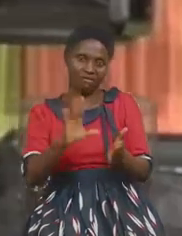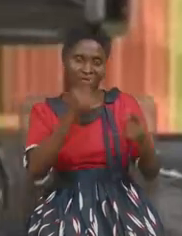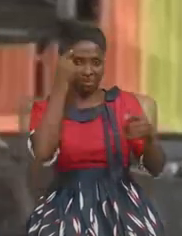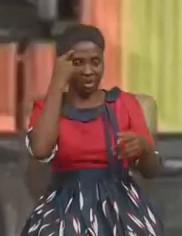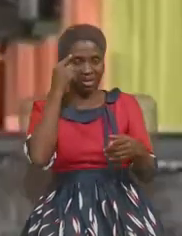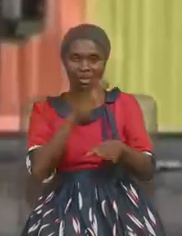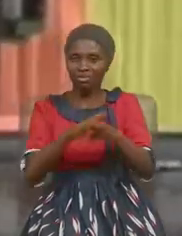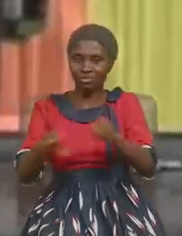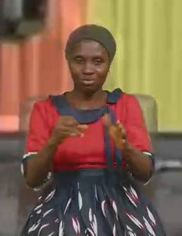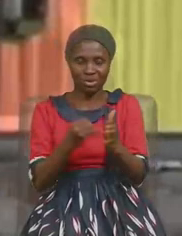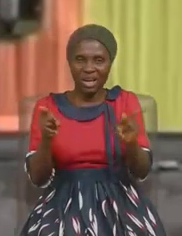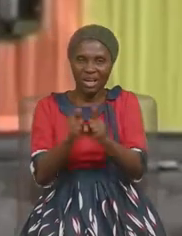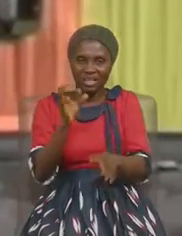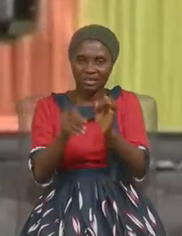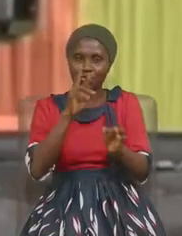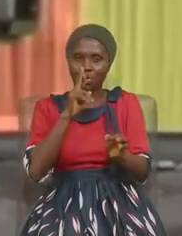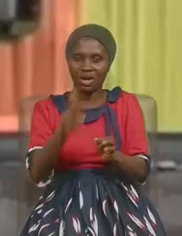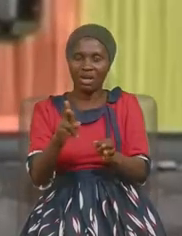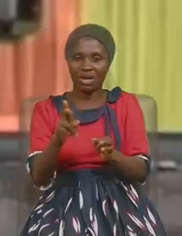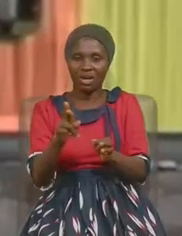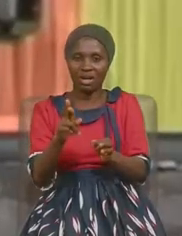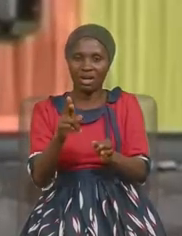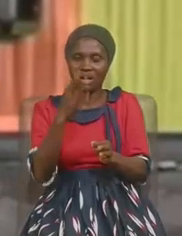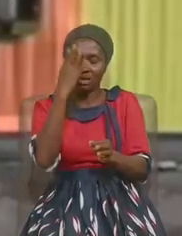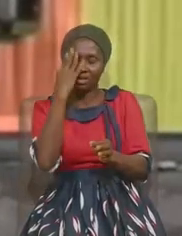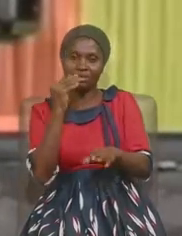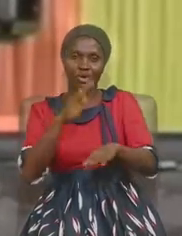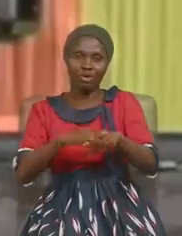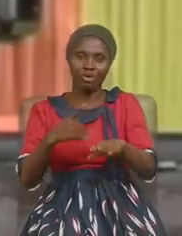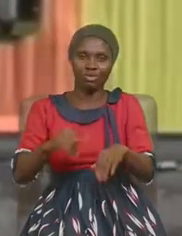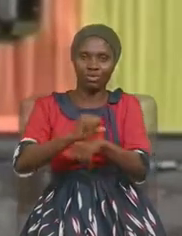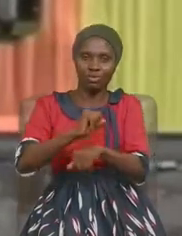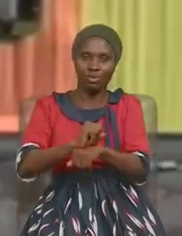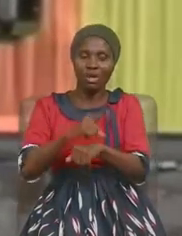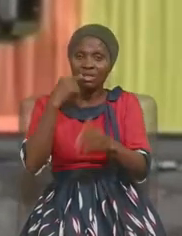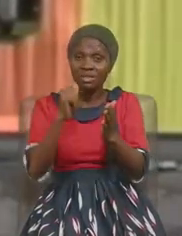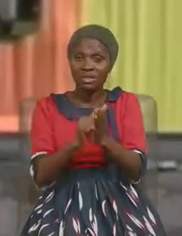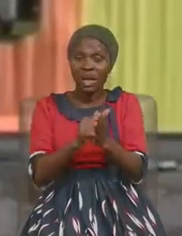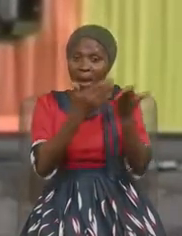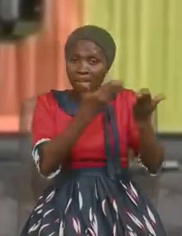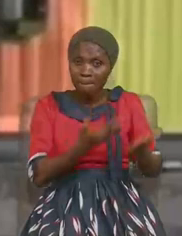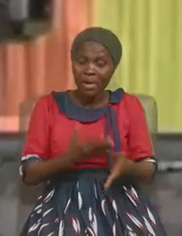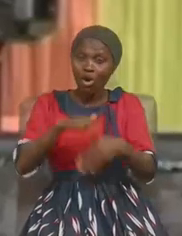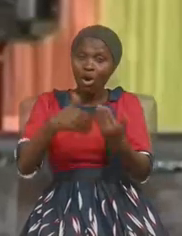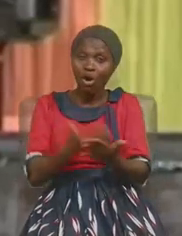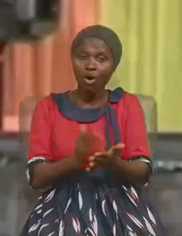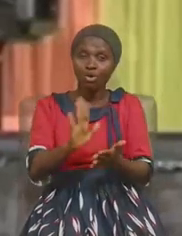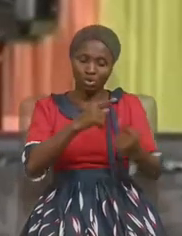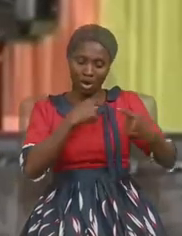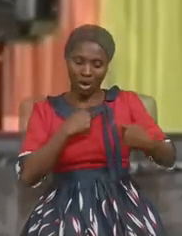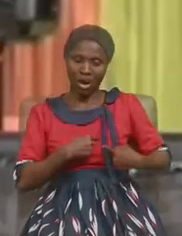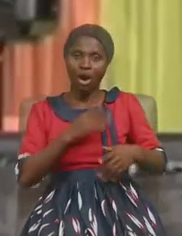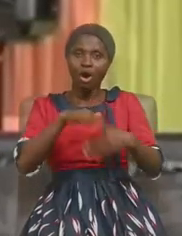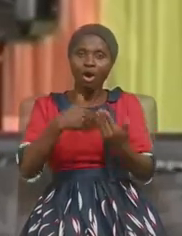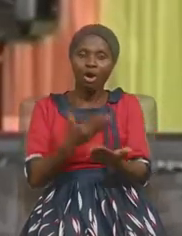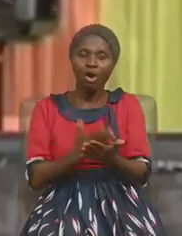pas comme si vous êtes en train de dormir. Il dit, amenez votre cœur, votre force, amenez